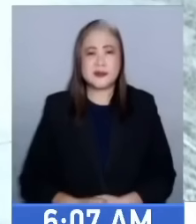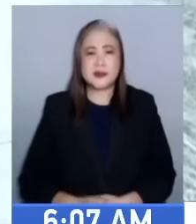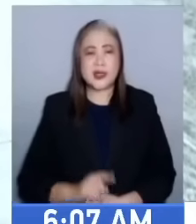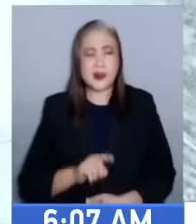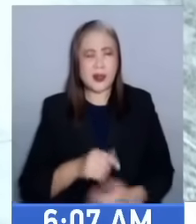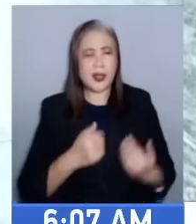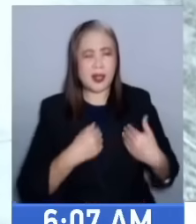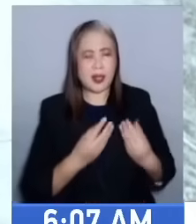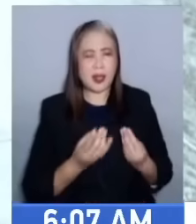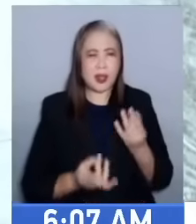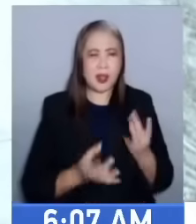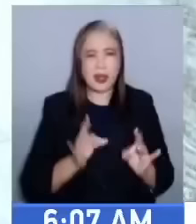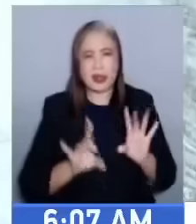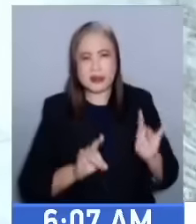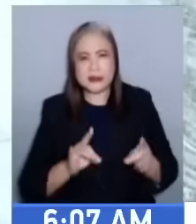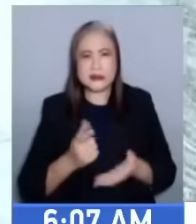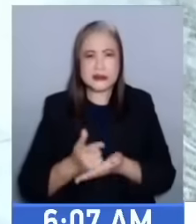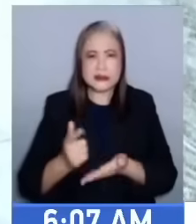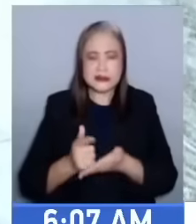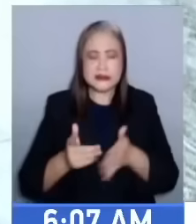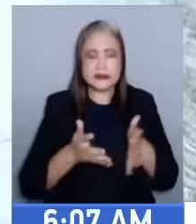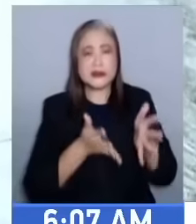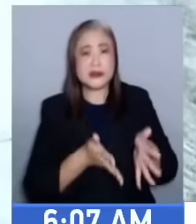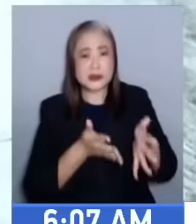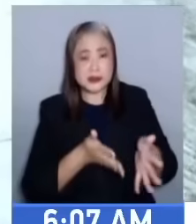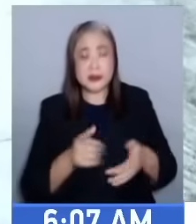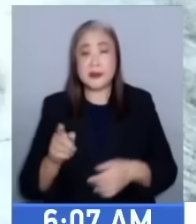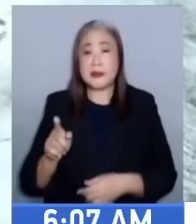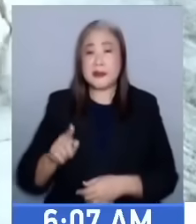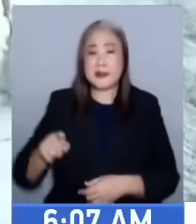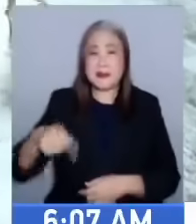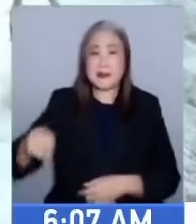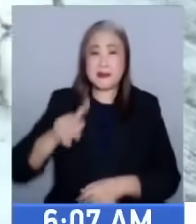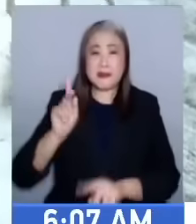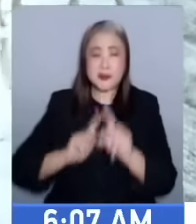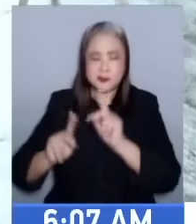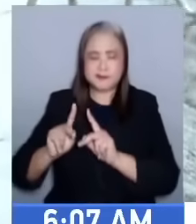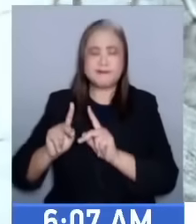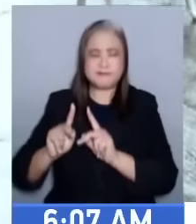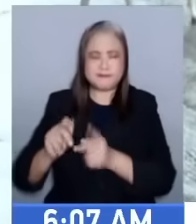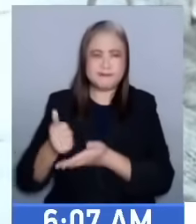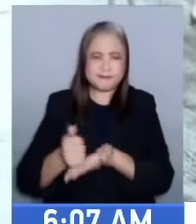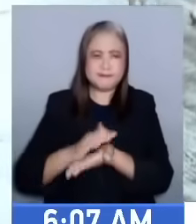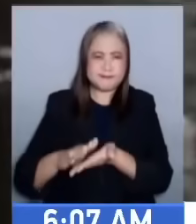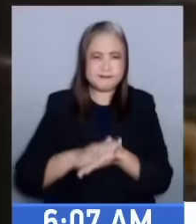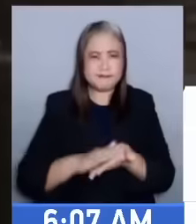kaya naman yung mga residente ay tulong-tulong sa paglilinis ngayong